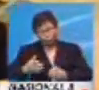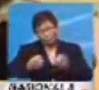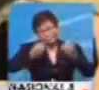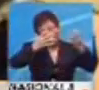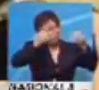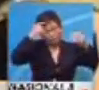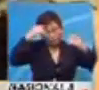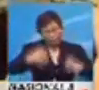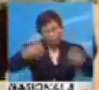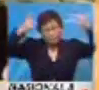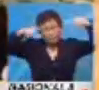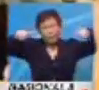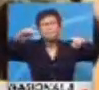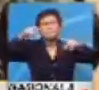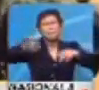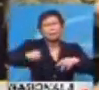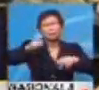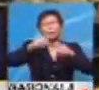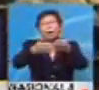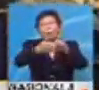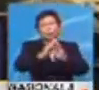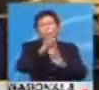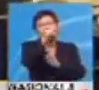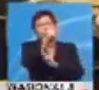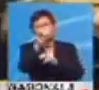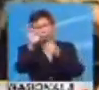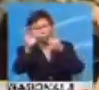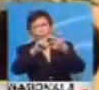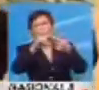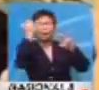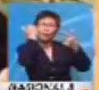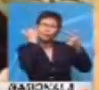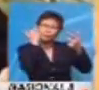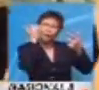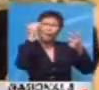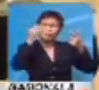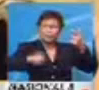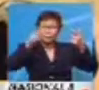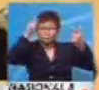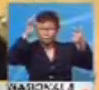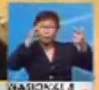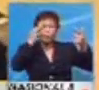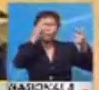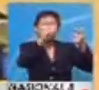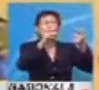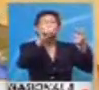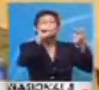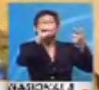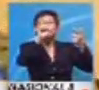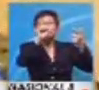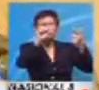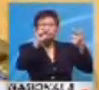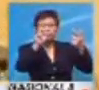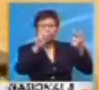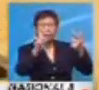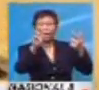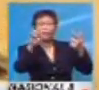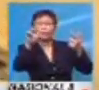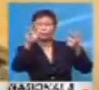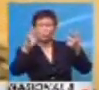daripada presiden mahkamah rayuan Trans Sri Muhammad rawus Syarif Hakim Mahkamah plus ketua Ma'ruf dan datuk Azhar Muhammad